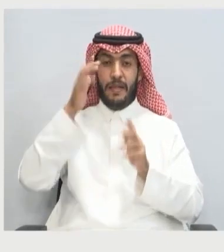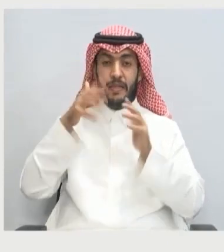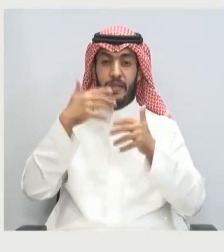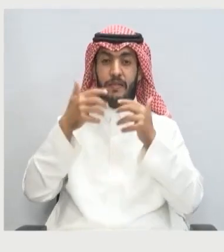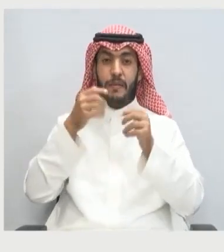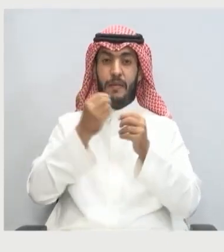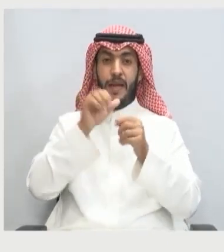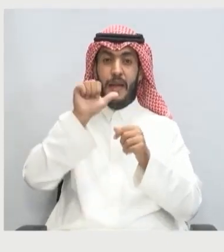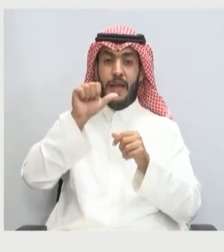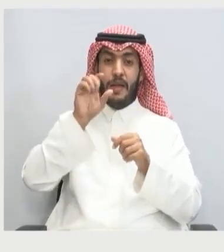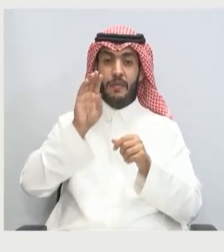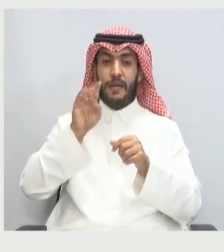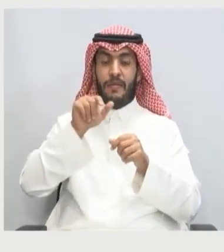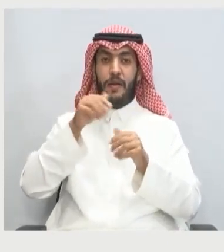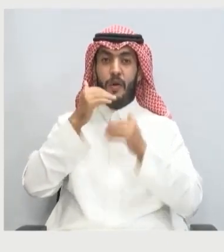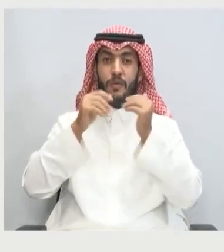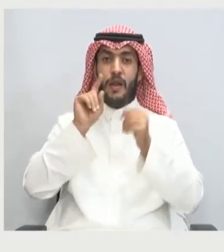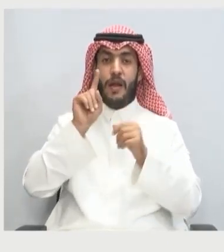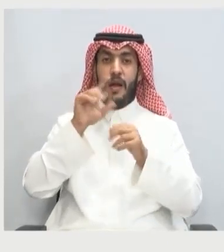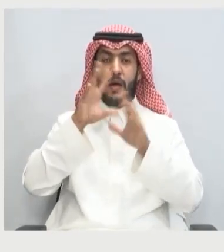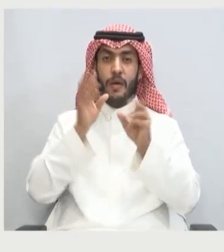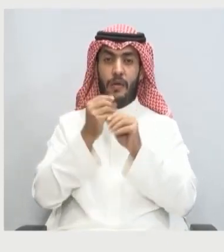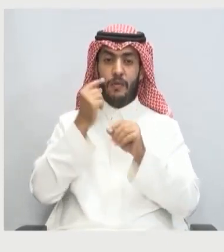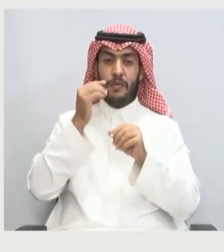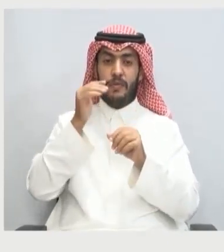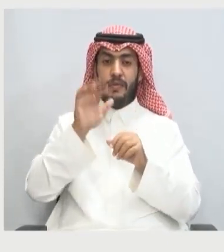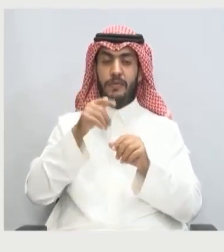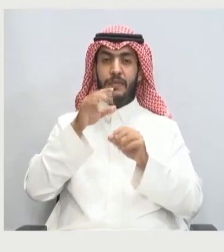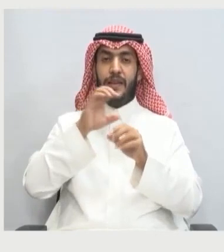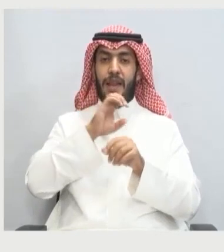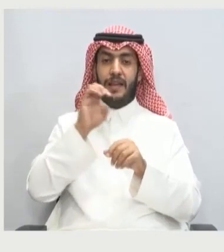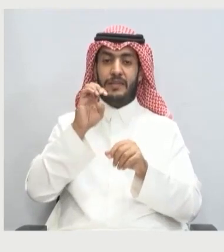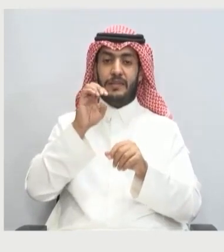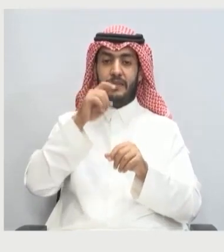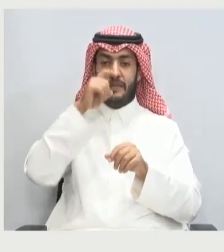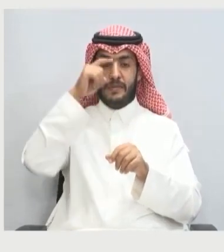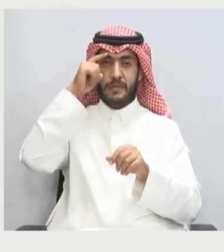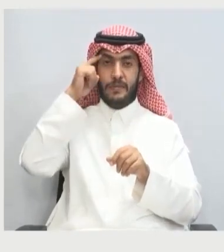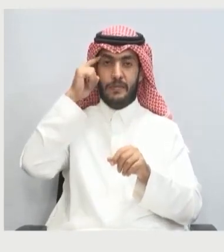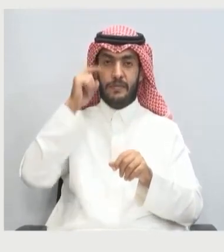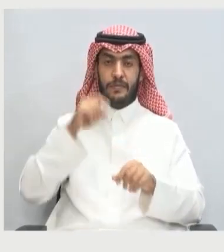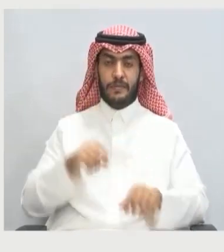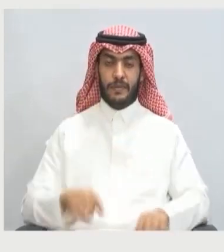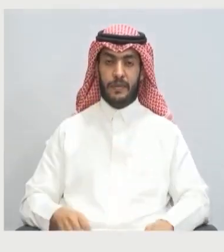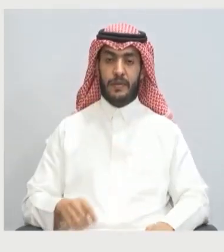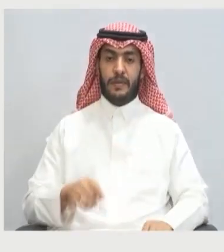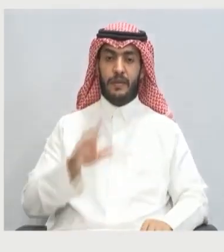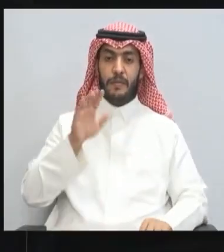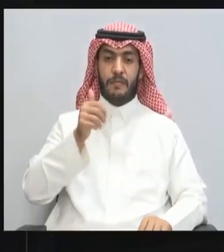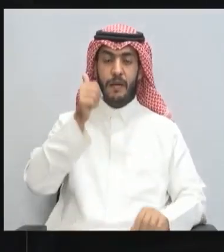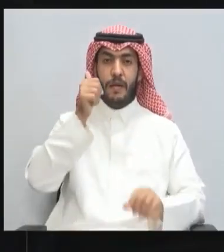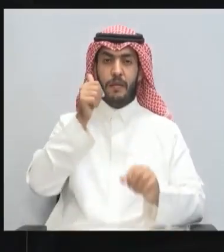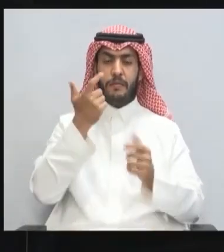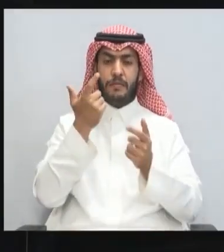تفاعل بين وبي في خطوه واحده واعطتني النواتج فلنفرض وتكون فقط